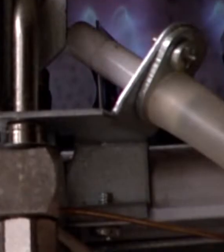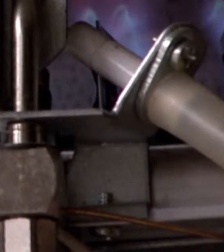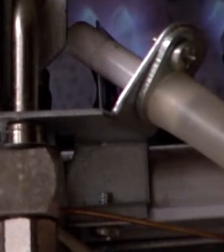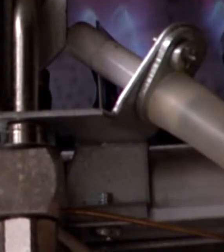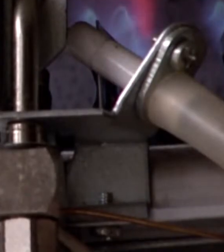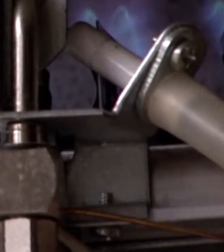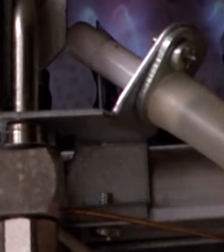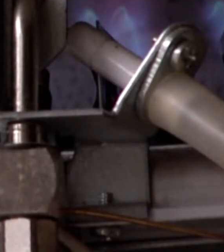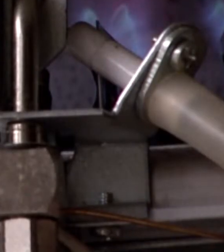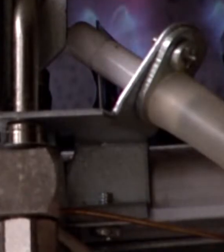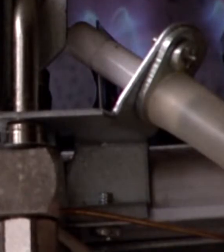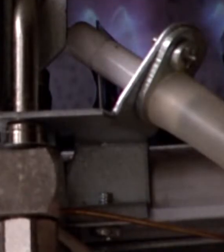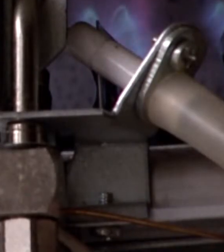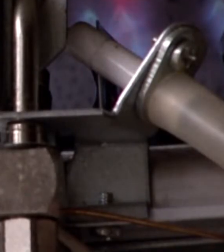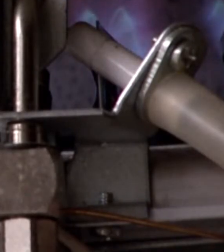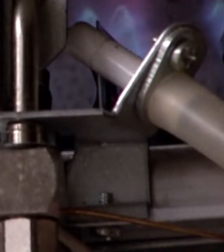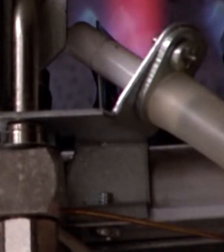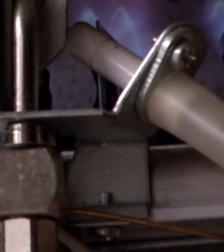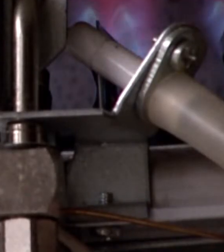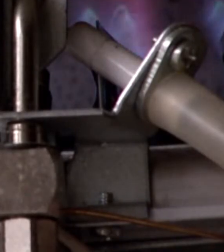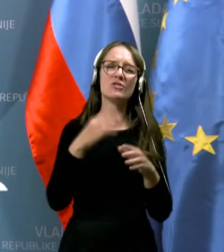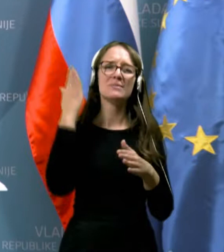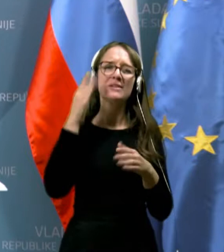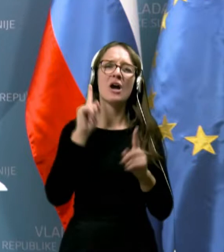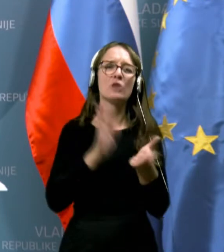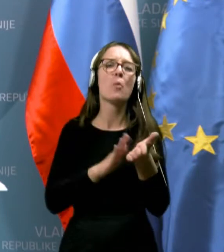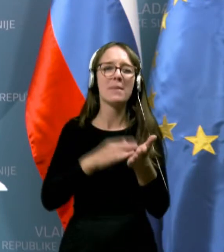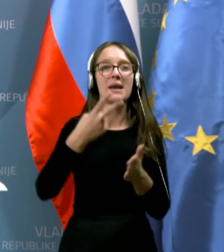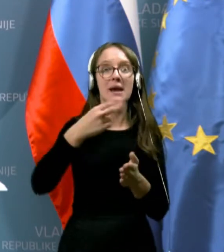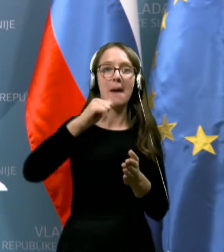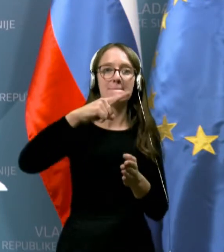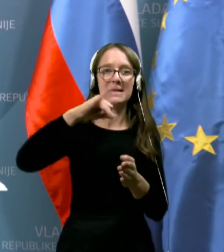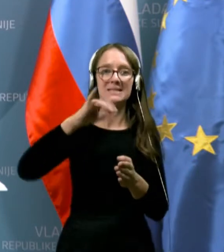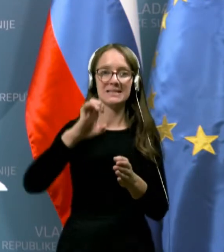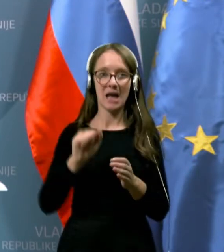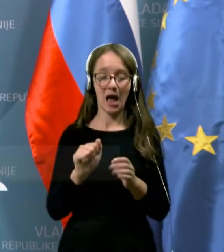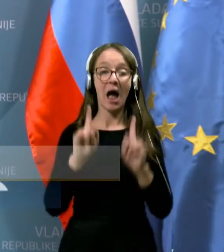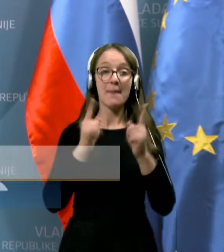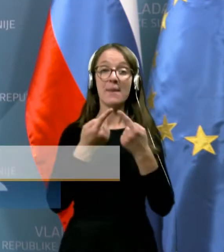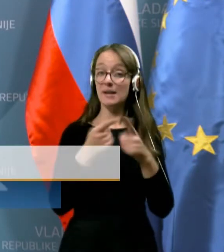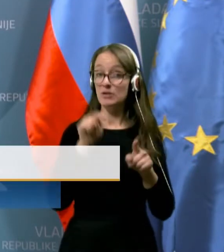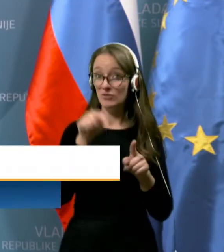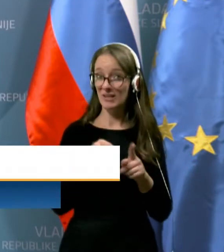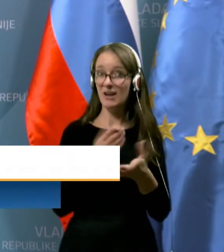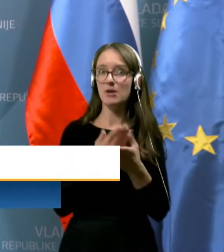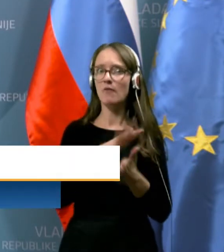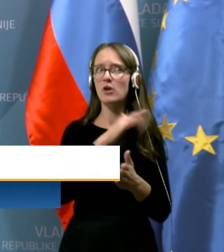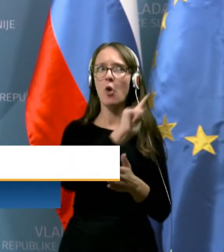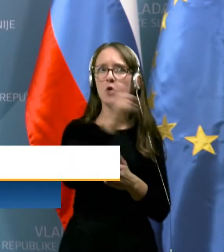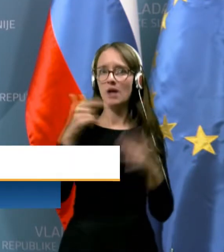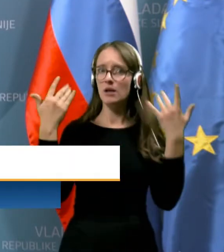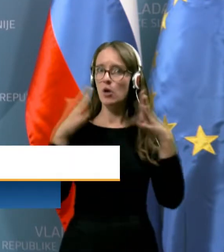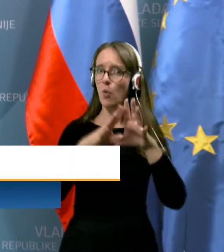izvedbe tako imenovane cenovne kampice za zemljski plin. Je pa na mesto tega predlagala vrsto drugih mehanizmov in okrepov,